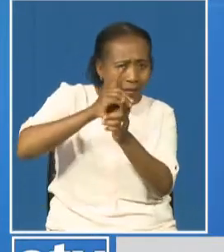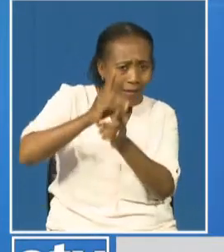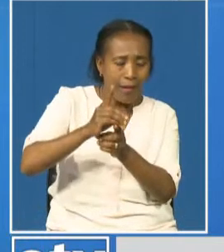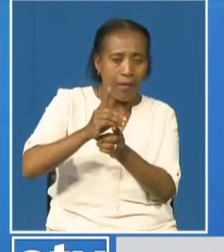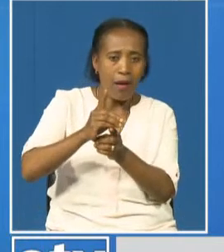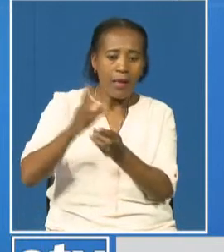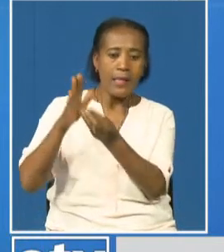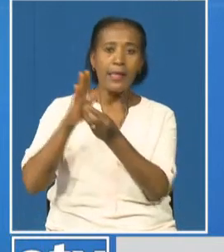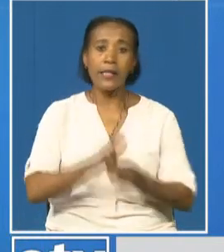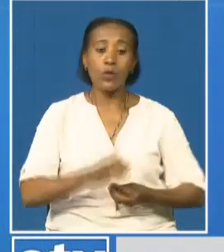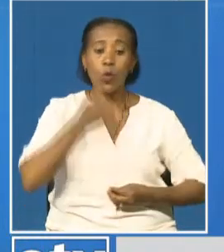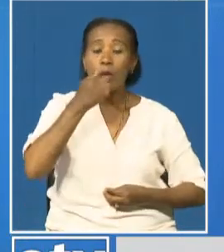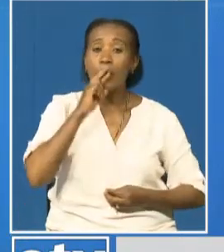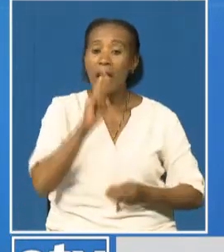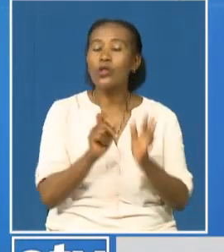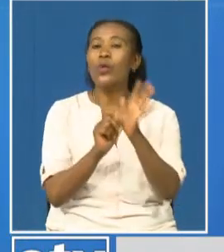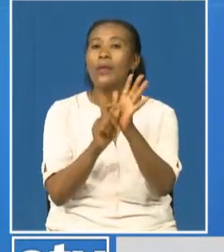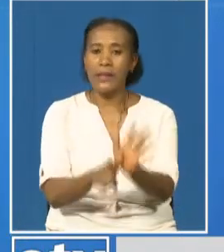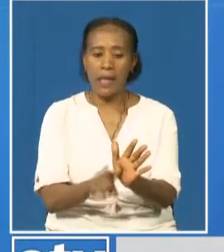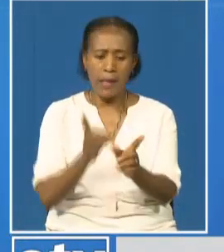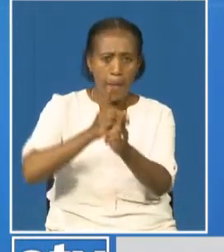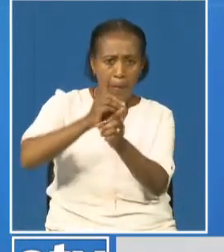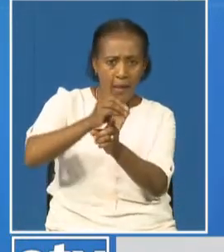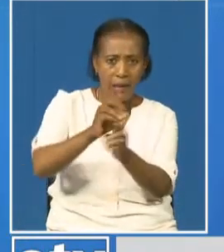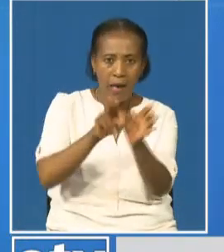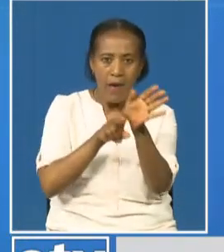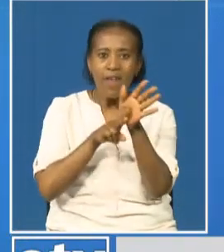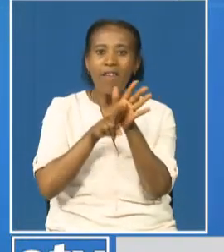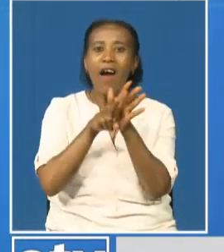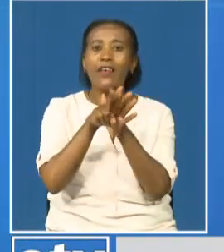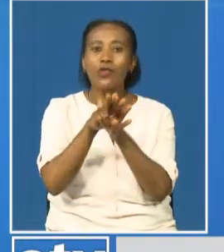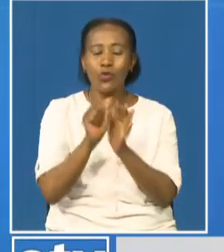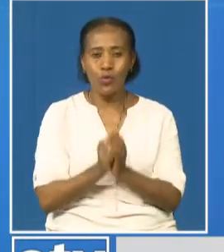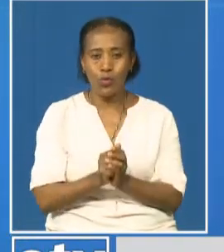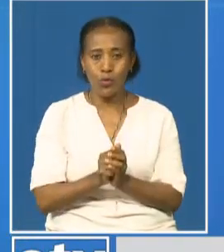ቀጥተኛ ተጽዕኖ ከምንላቸው ለምሳሌ በቀጥታ በቫይረሱ